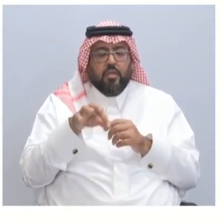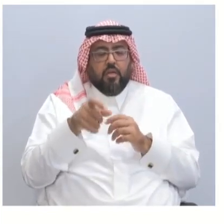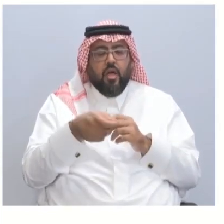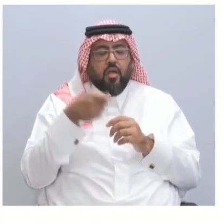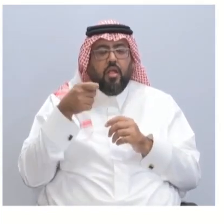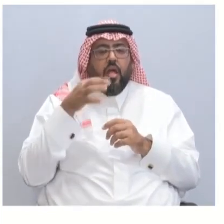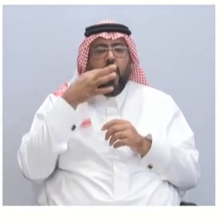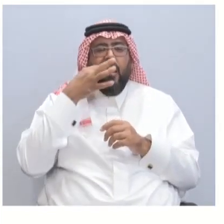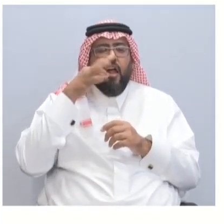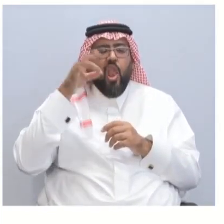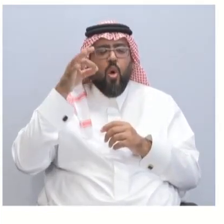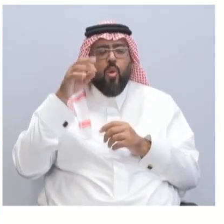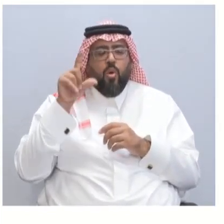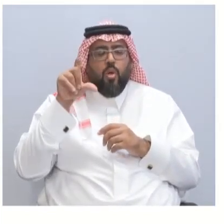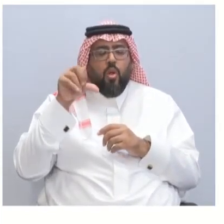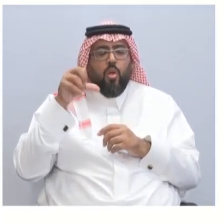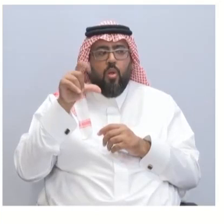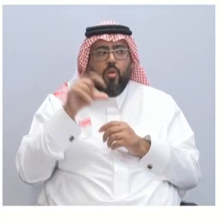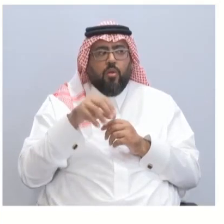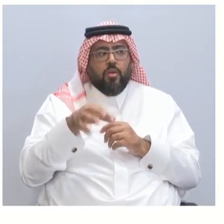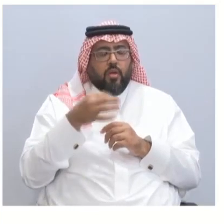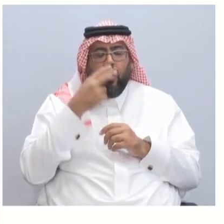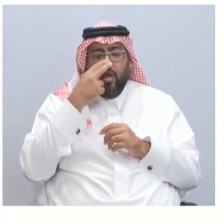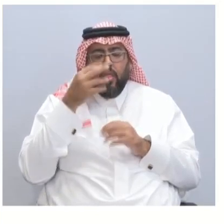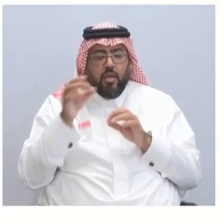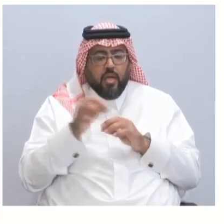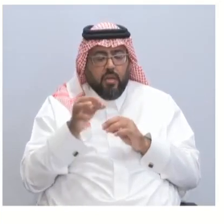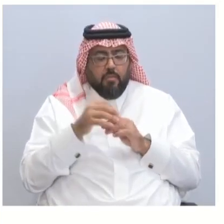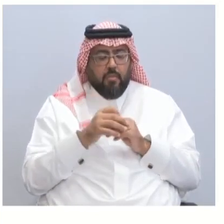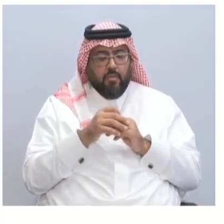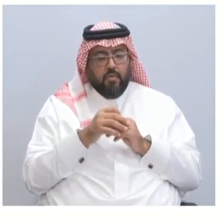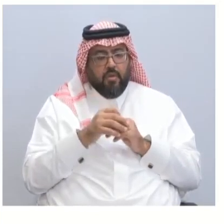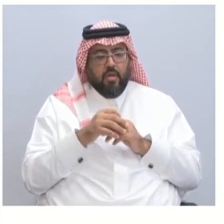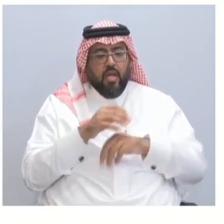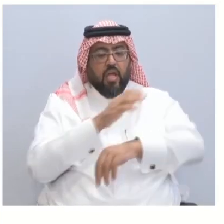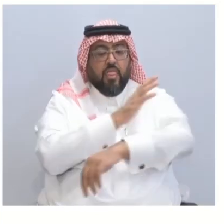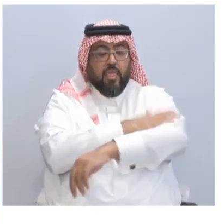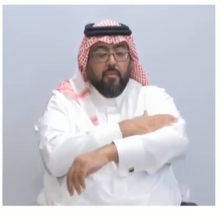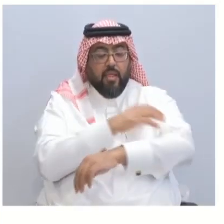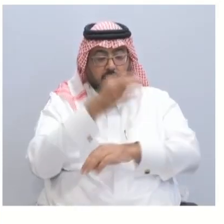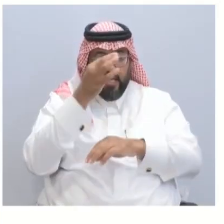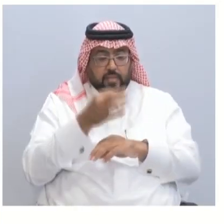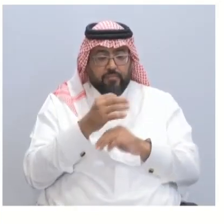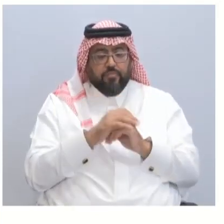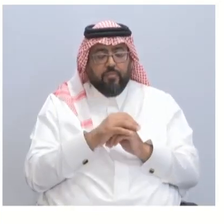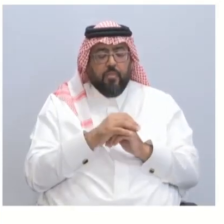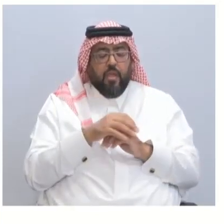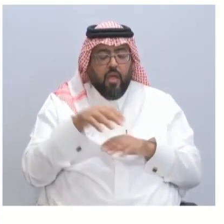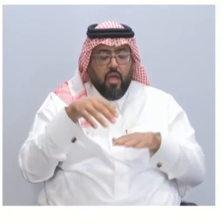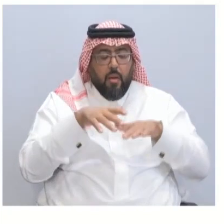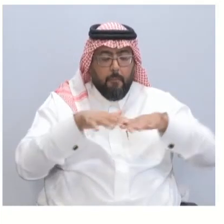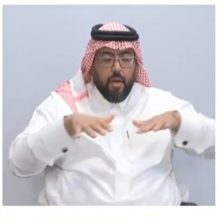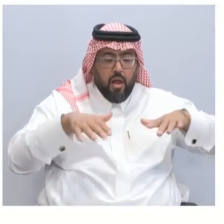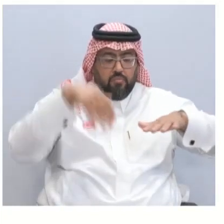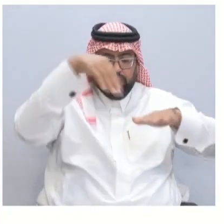اللؤلؤ اعتمد السكان القريبون من البحر على ما اودع الله في من